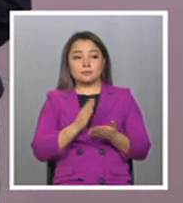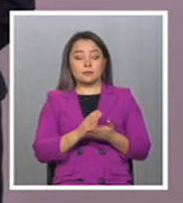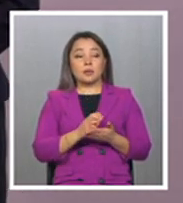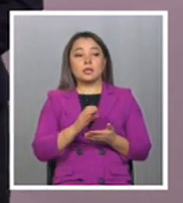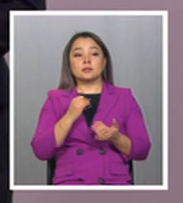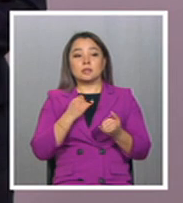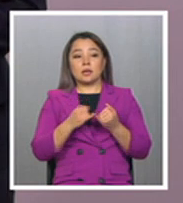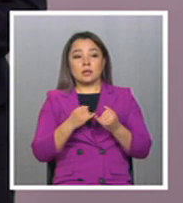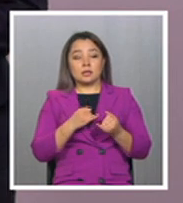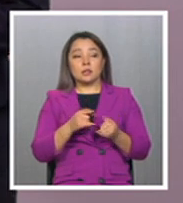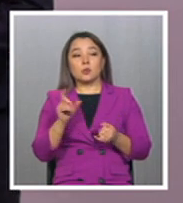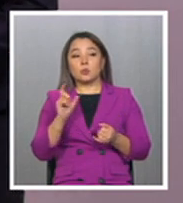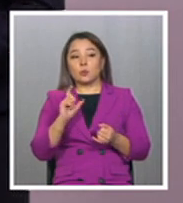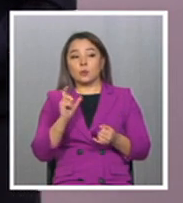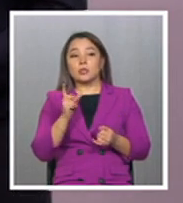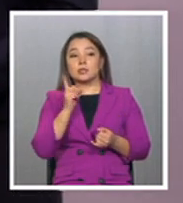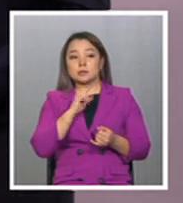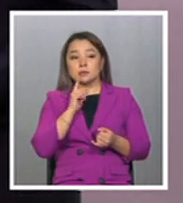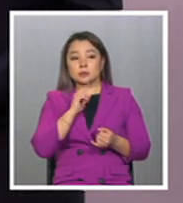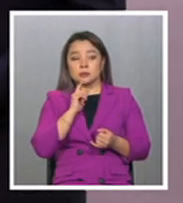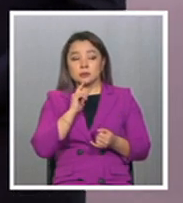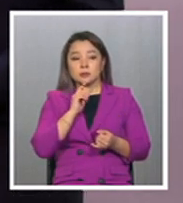Сары көк қызыл.